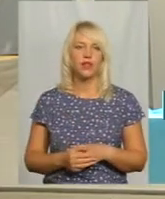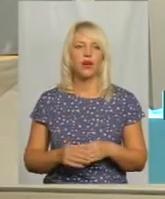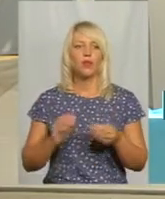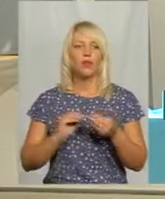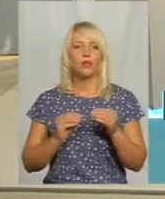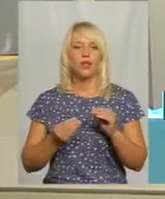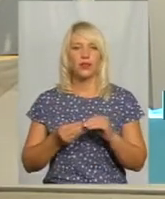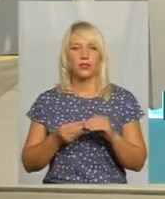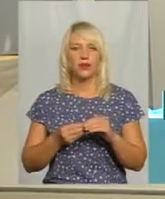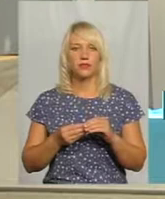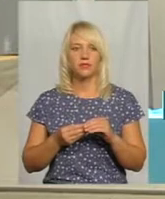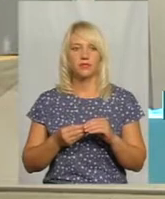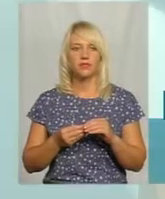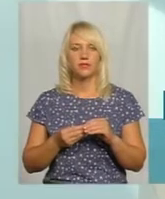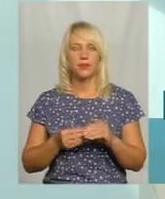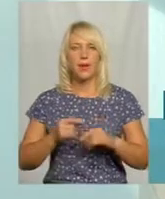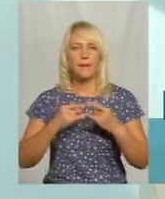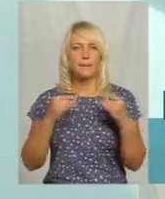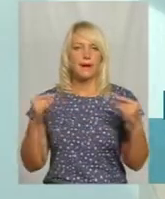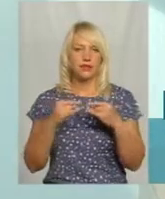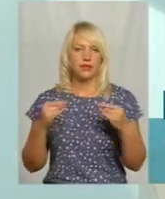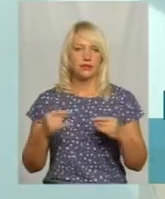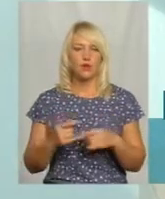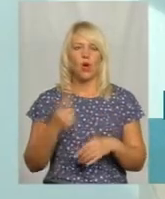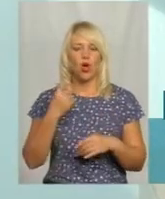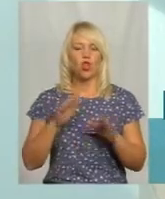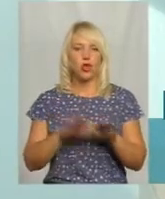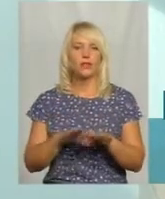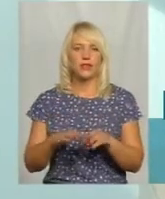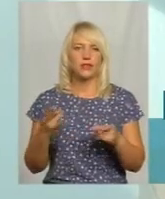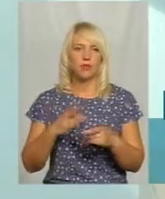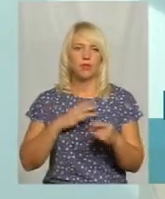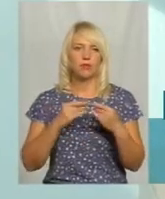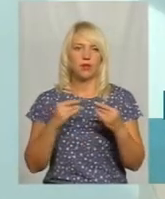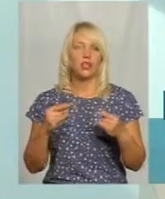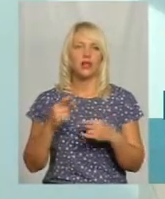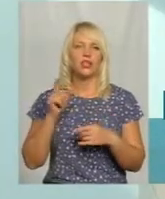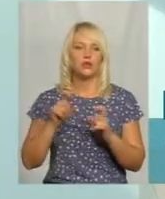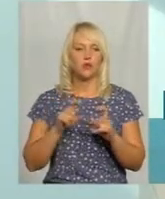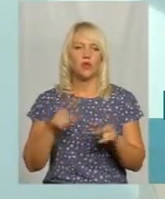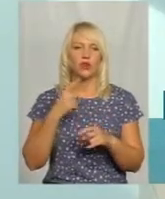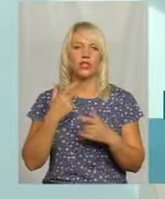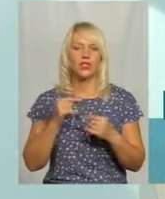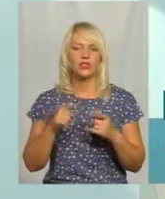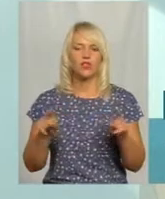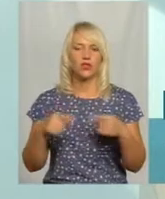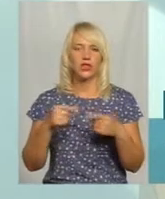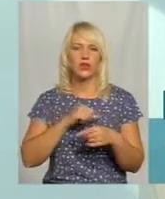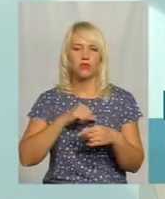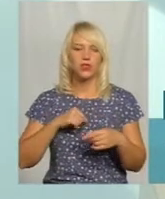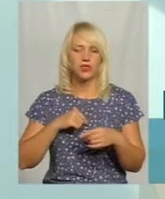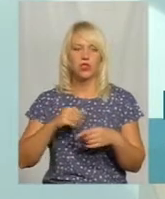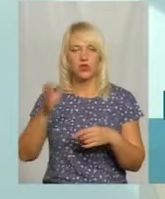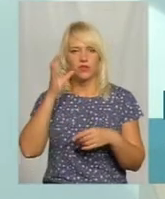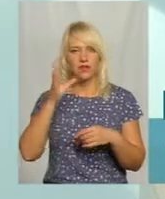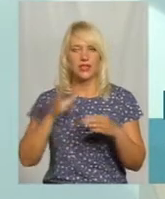Проблема є з партами, так. Парти мають бути одномісні. Ми бачили у школах, навіть там, де казали, що ми вже створили самостійне освітнє середовище, але парти